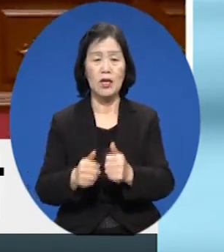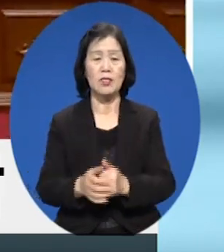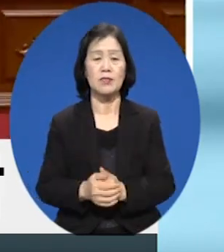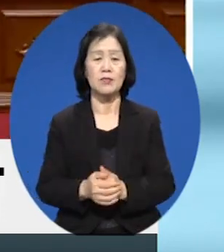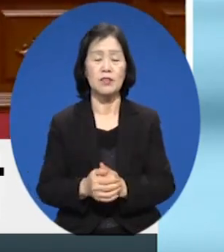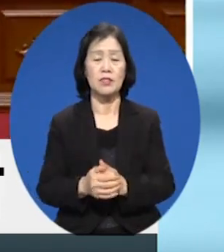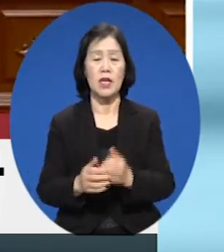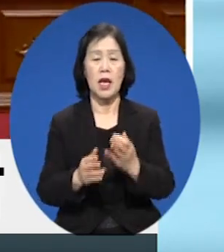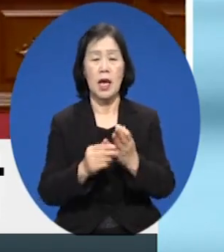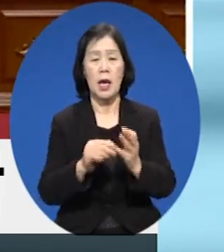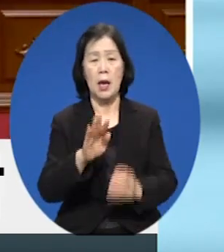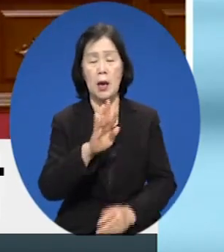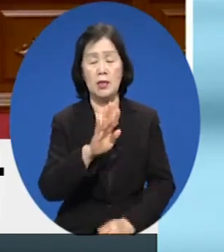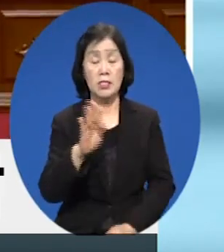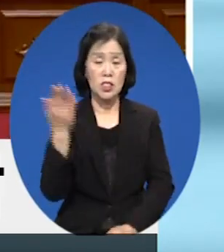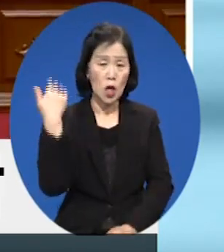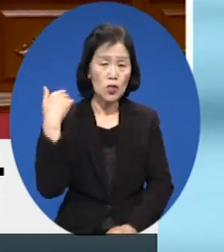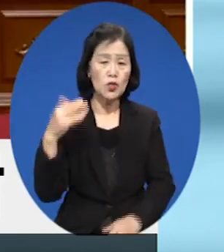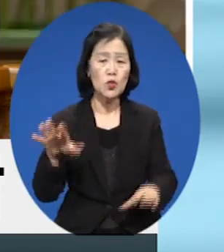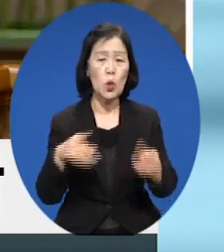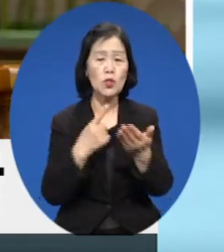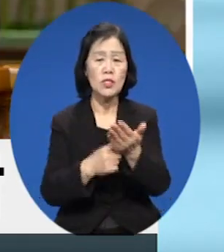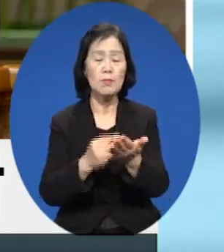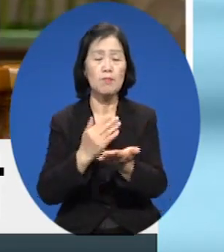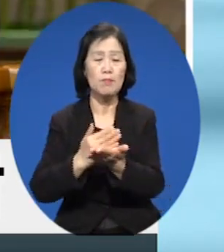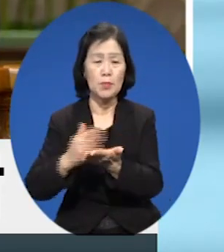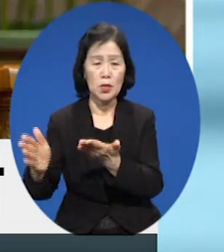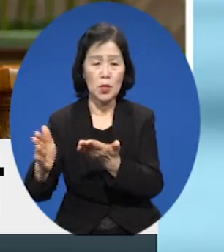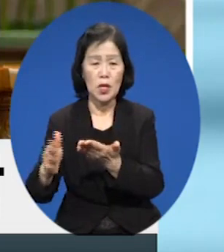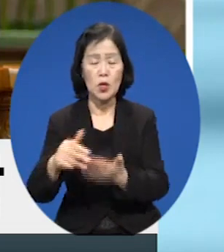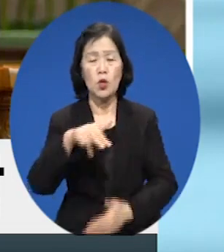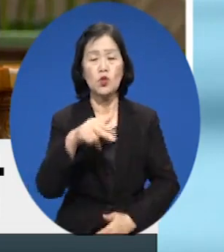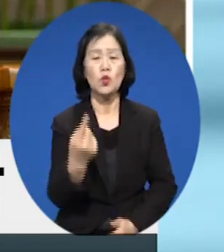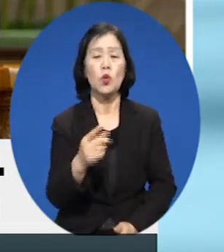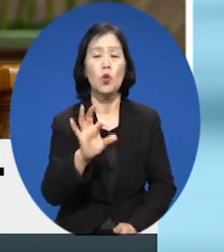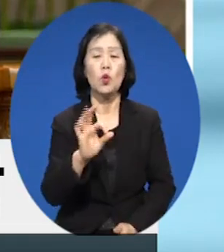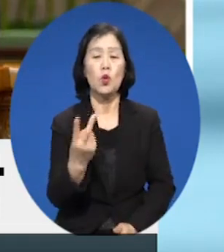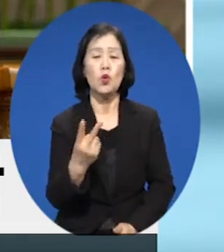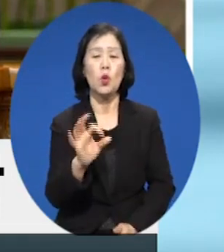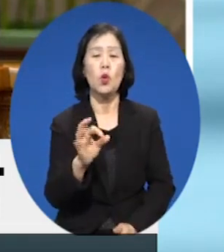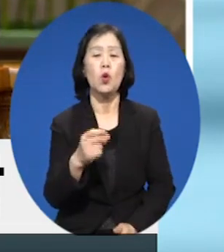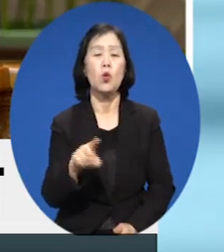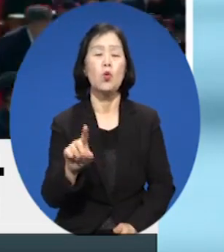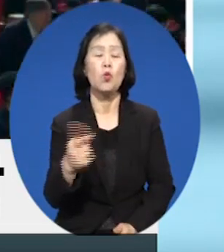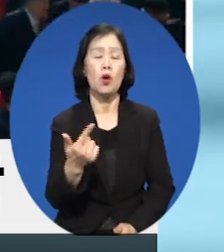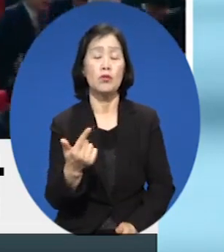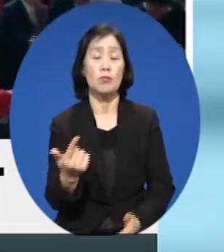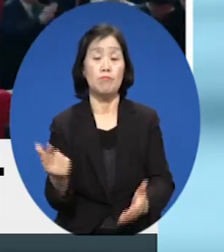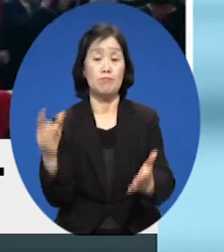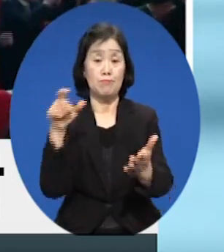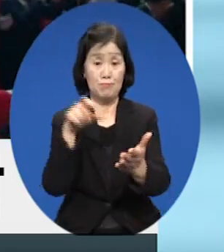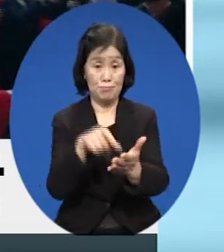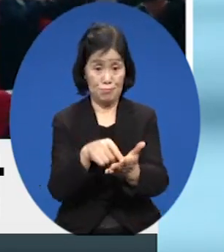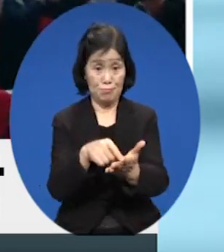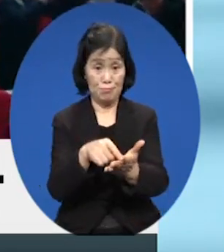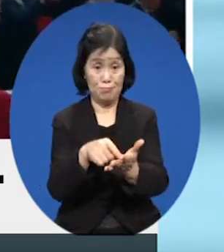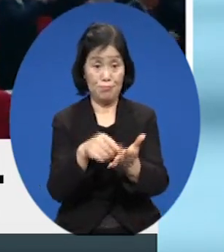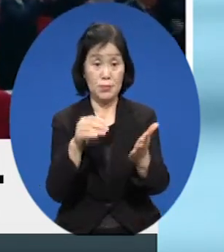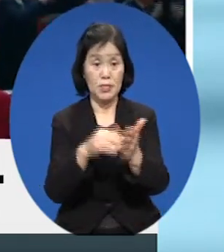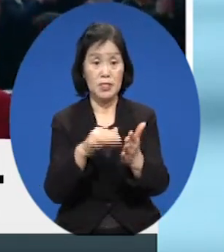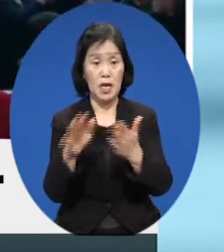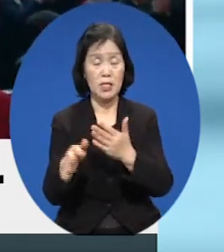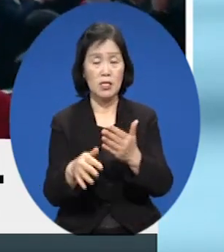그 박봉주 전 춘희 를 밀어내고 이 조용원 이 9기 들어갔는데 들어간 걸로 끝난게 아니라 그